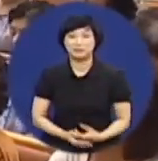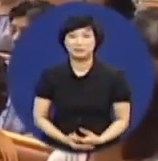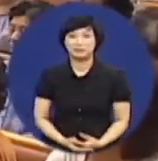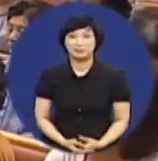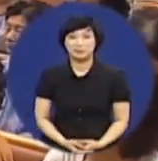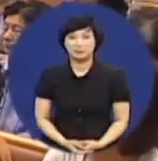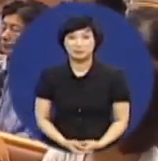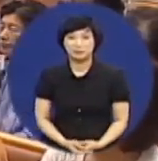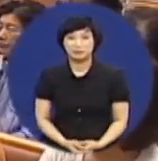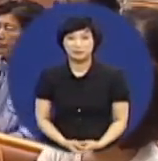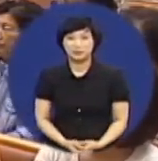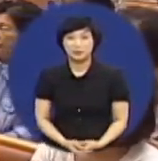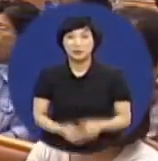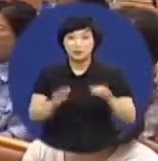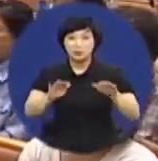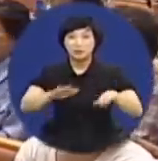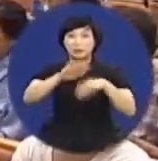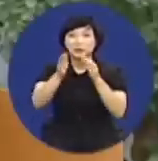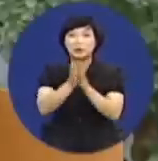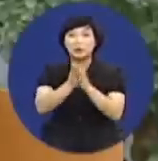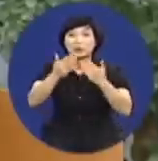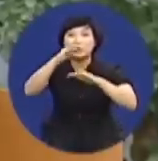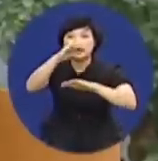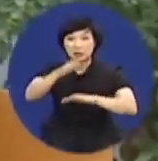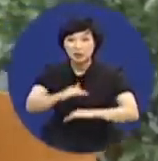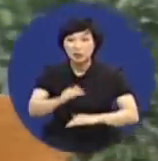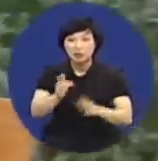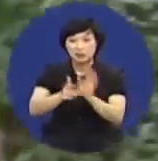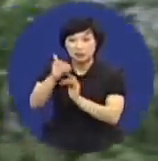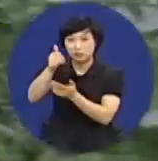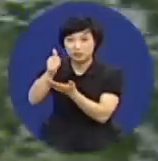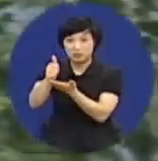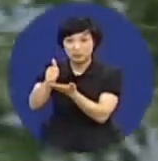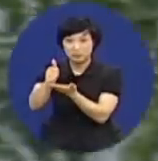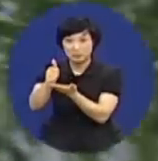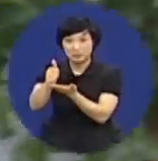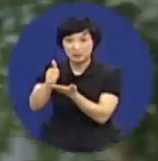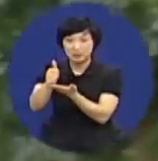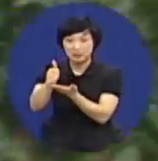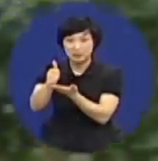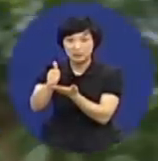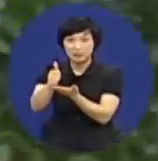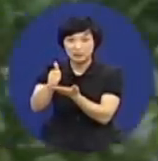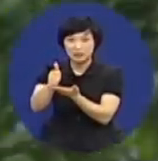します。本文はイエス様が